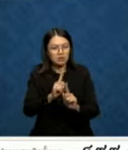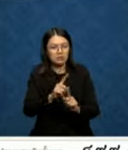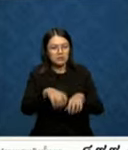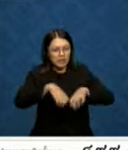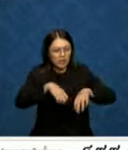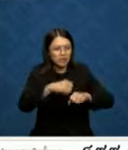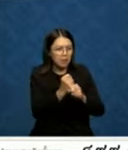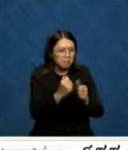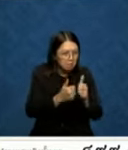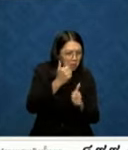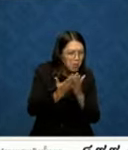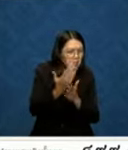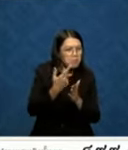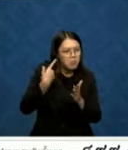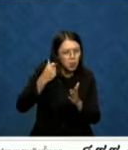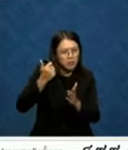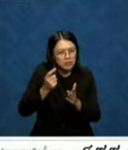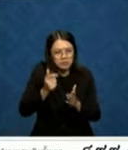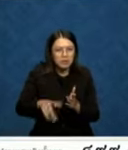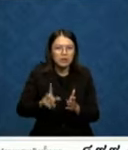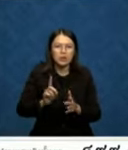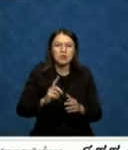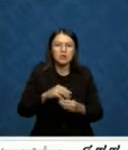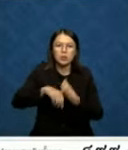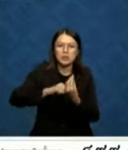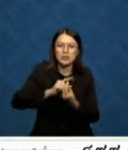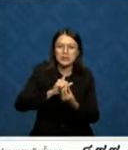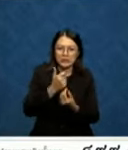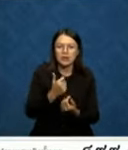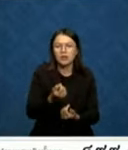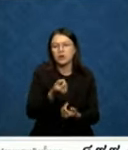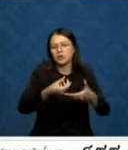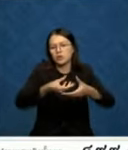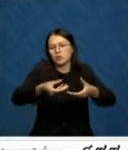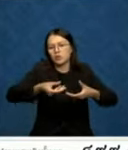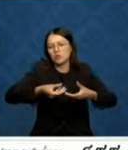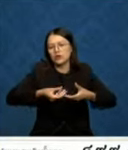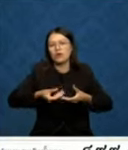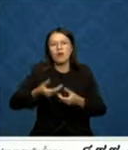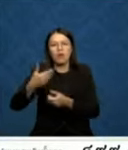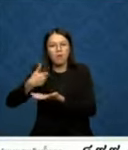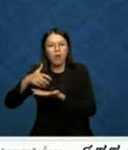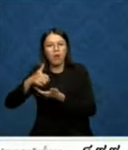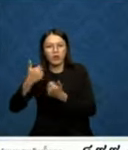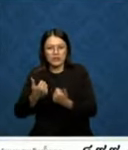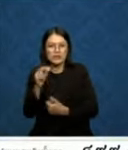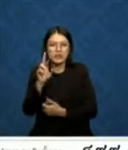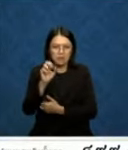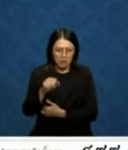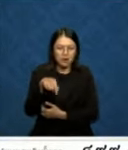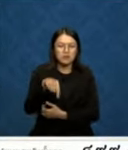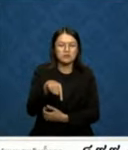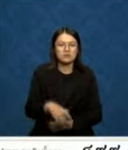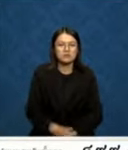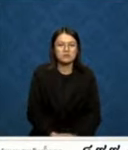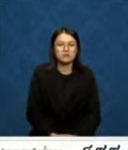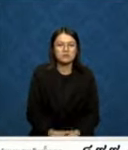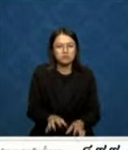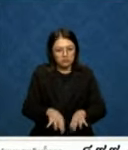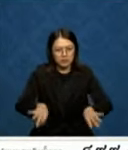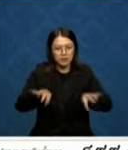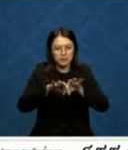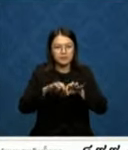การและผลสำเร็จของการใช้จ่ายงบประมาณเพื่อการกระตุ้นเศรษฐกิจครั้งนี้เราต้องรายงานกลับมารายงานสภาให้ทราบนะครับอันนี้เป็นจุดที่สำคัญ